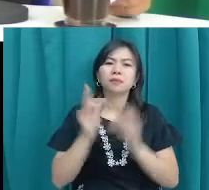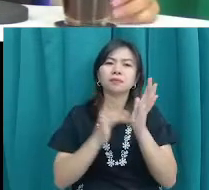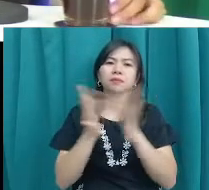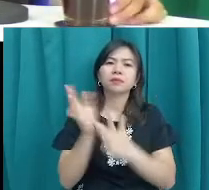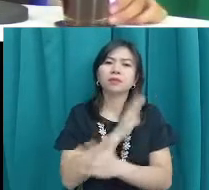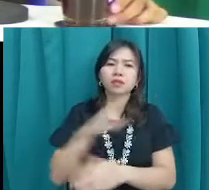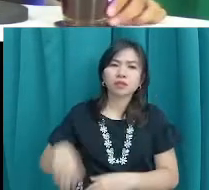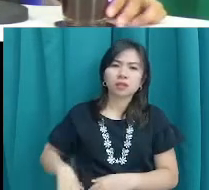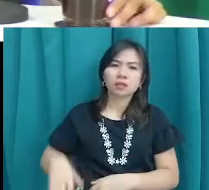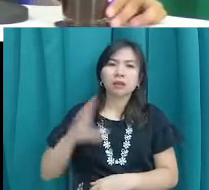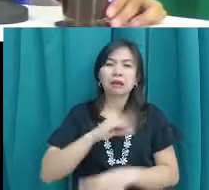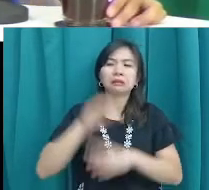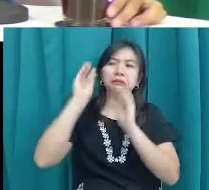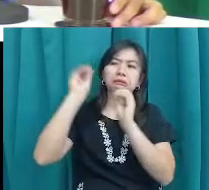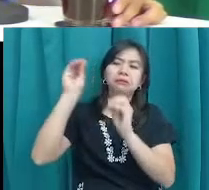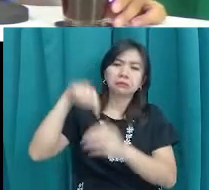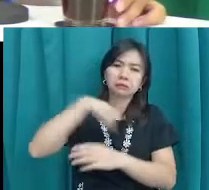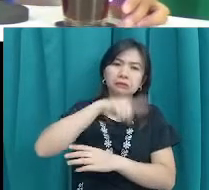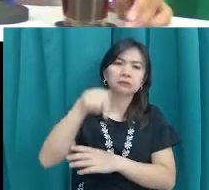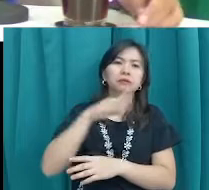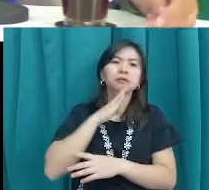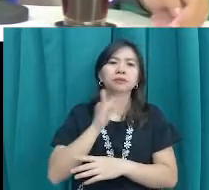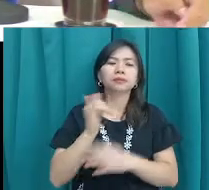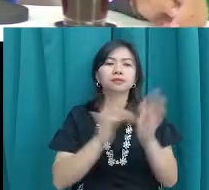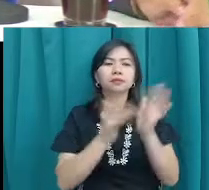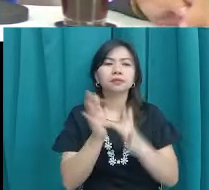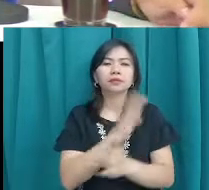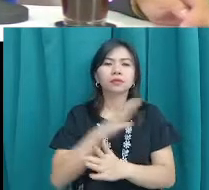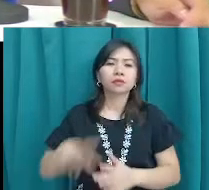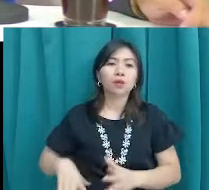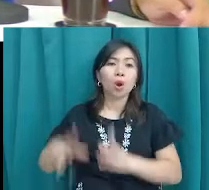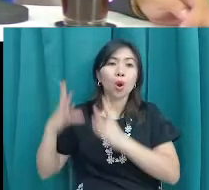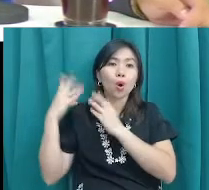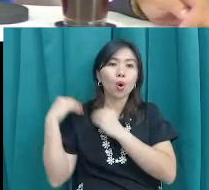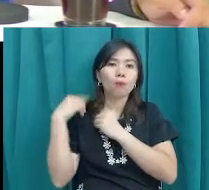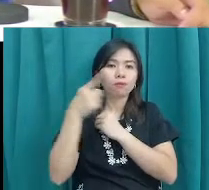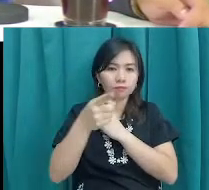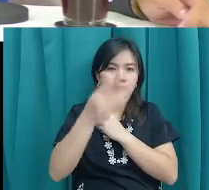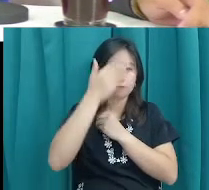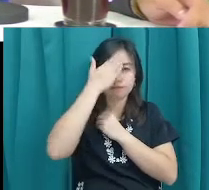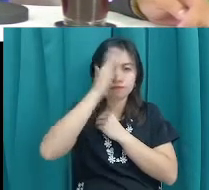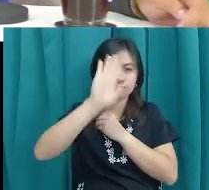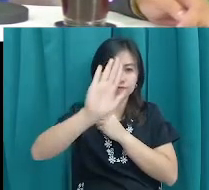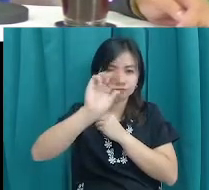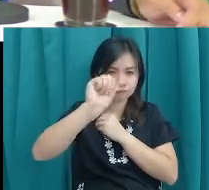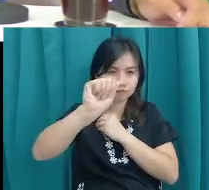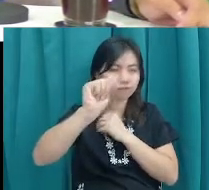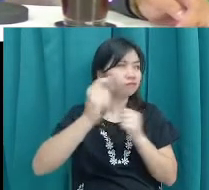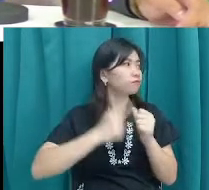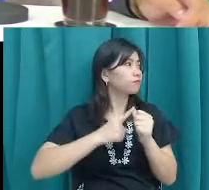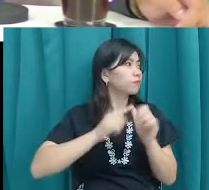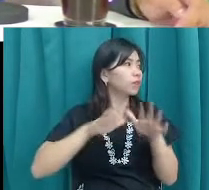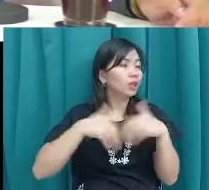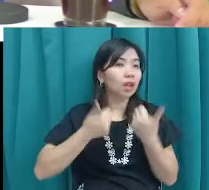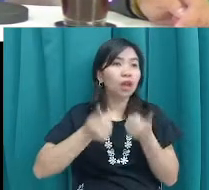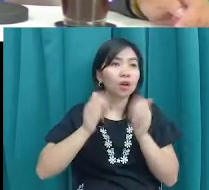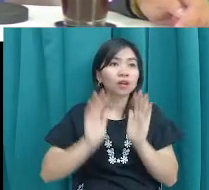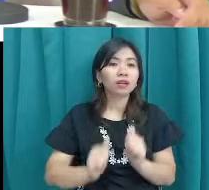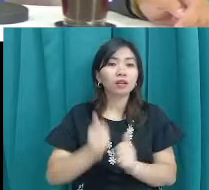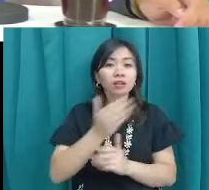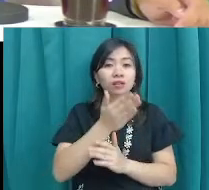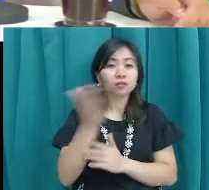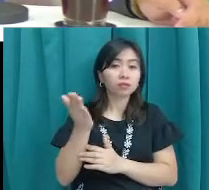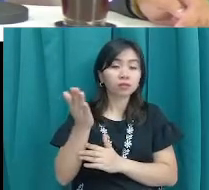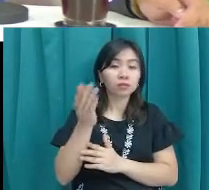at itinuturo sa atin ng Panginoong Hesukristo, dapat kilala mo na ang sarili mo. You see? Paano ko sinasabi yan? Lagi ko sinasabi